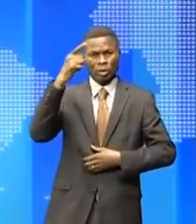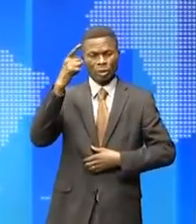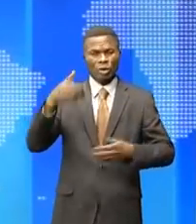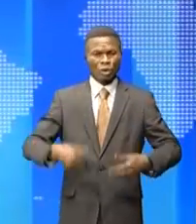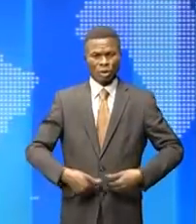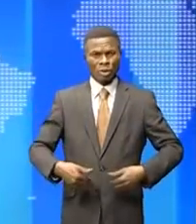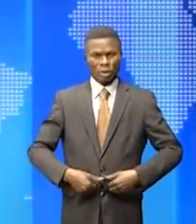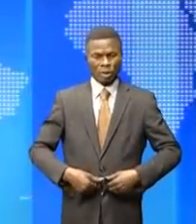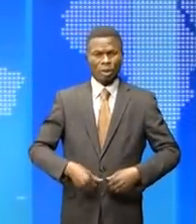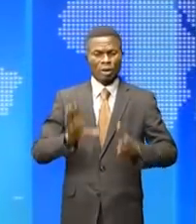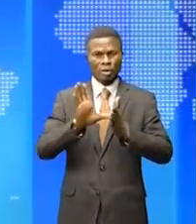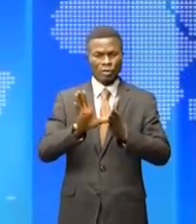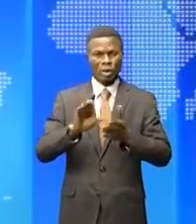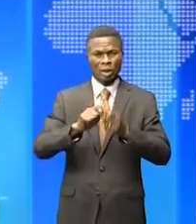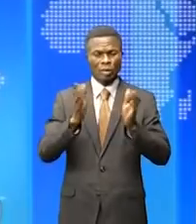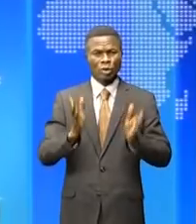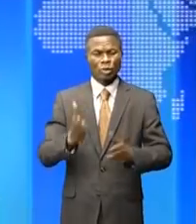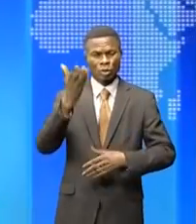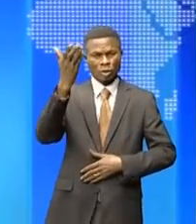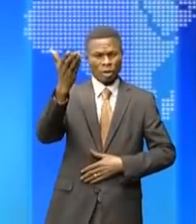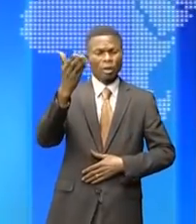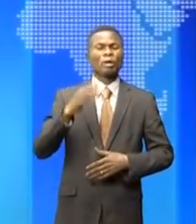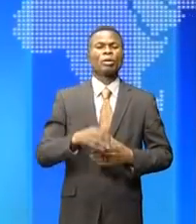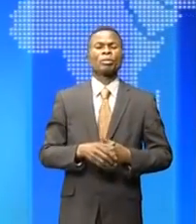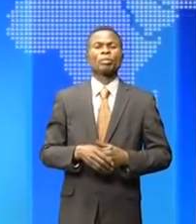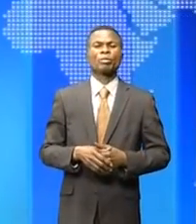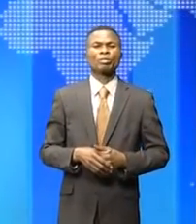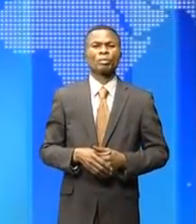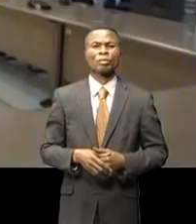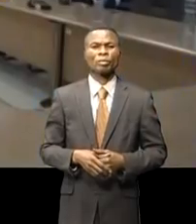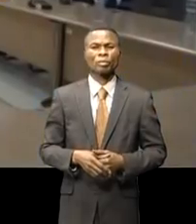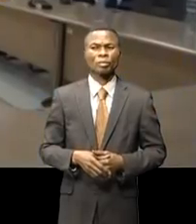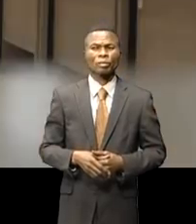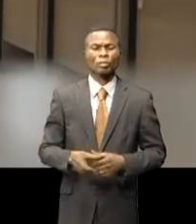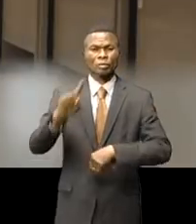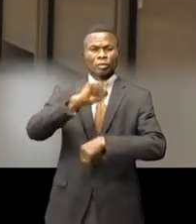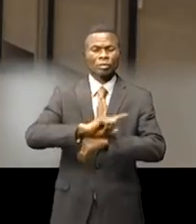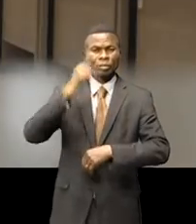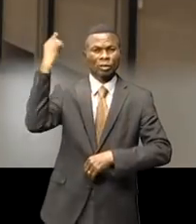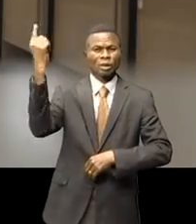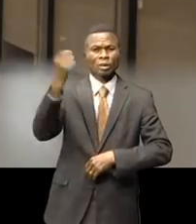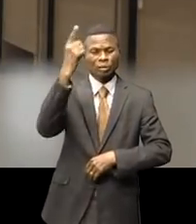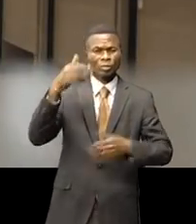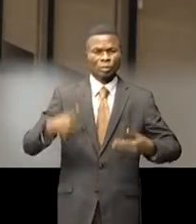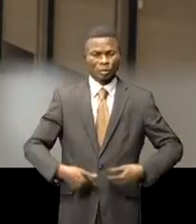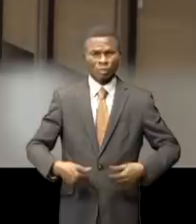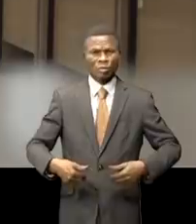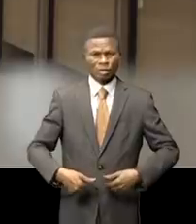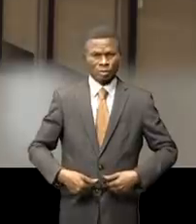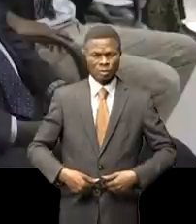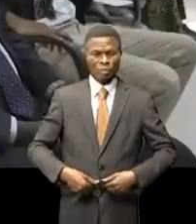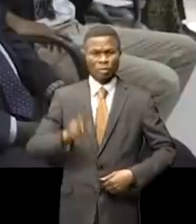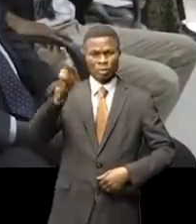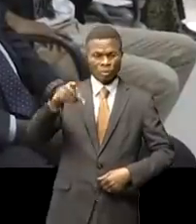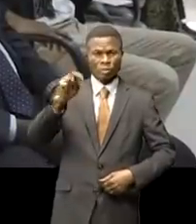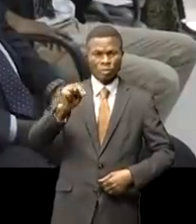jeune c'était un reportage de mamita bon goût le cadre de la journée internationale de la jeunesse le put